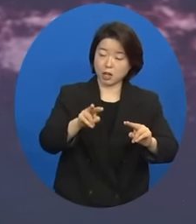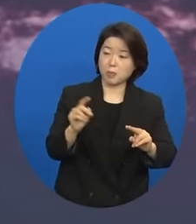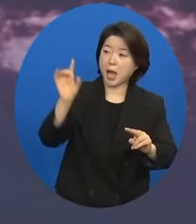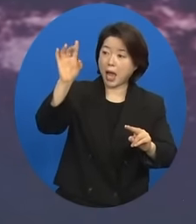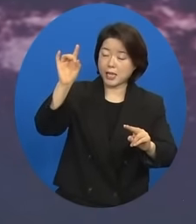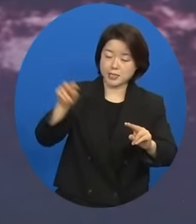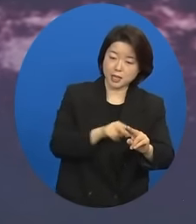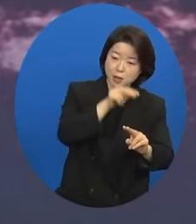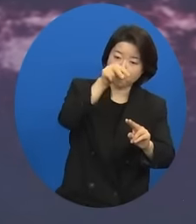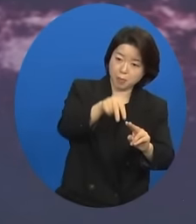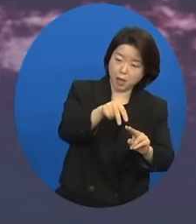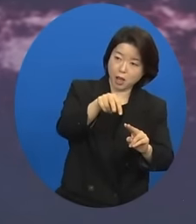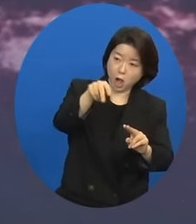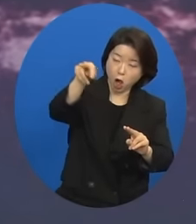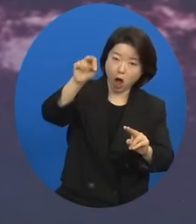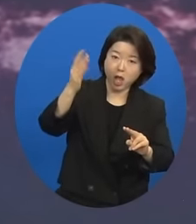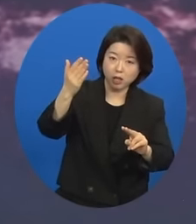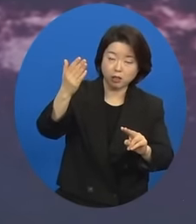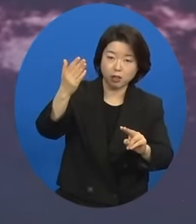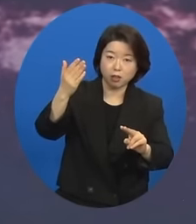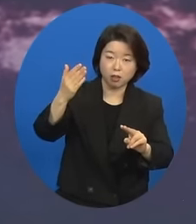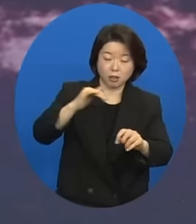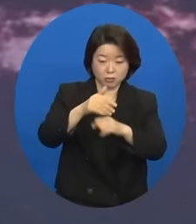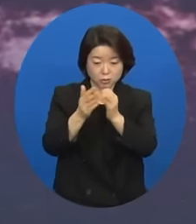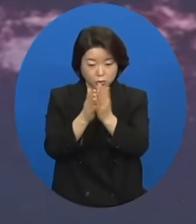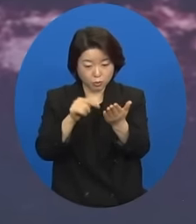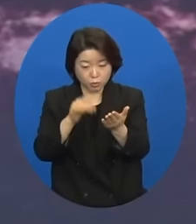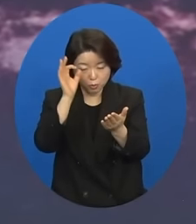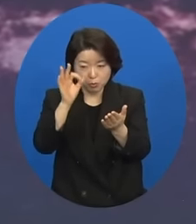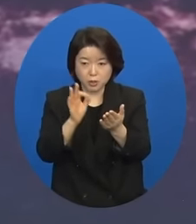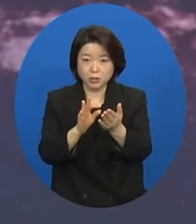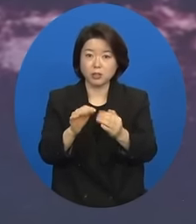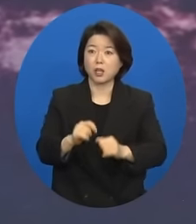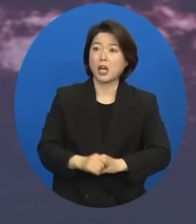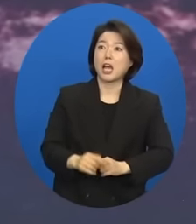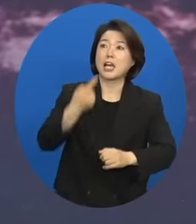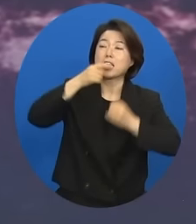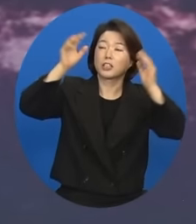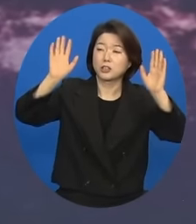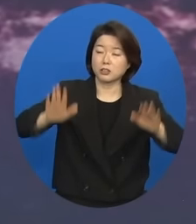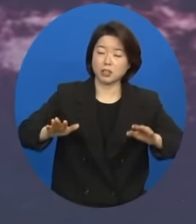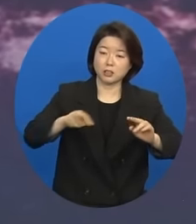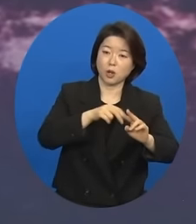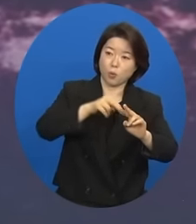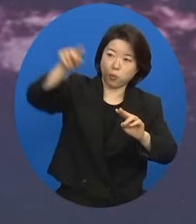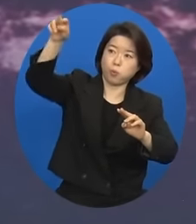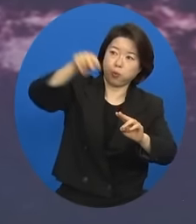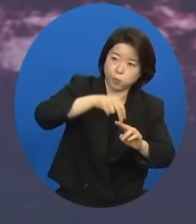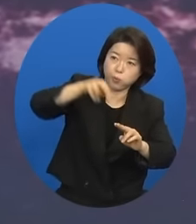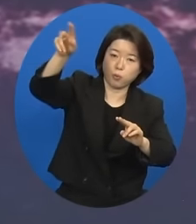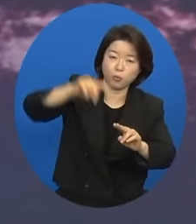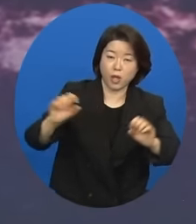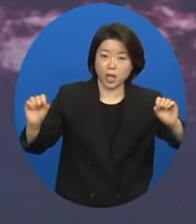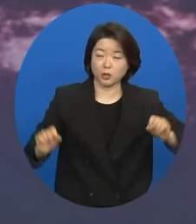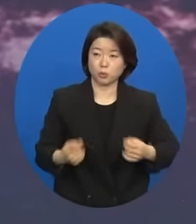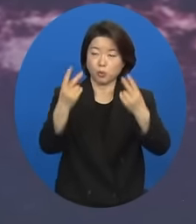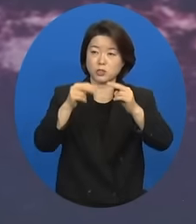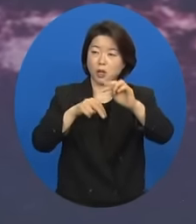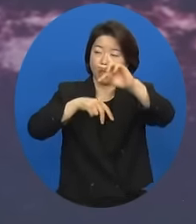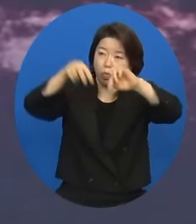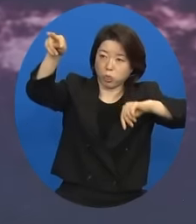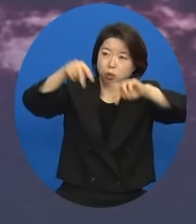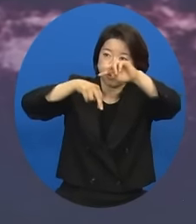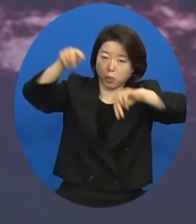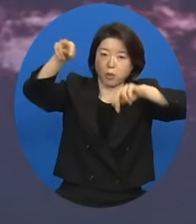사람만 올라가요 근데 지금 뭐라고 돼 있어요 천사들이들이 오르락 내리락 하고 있어 동시에 오르락 내려